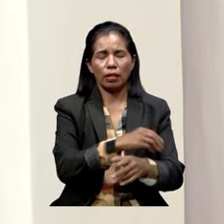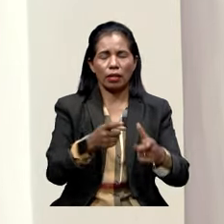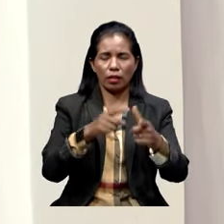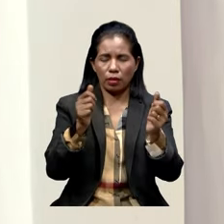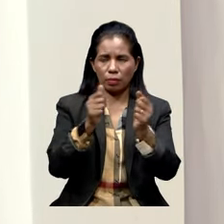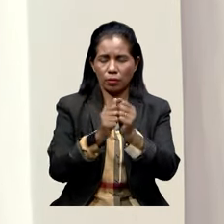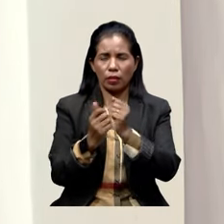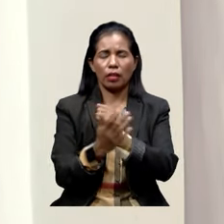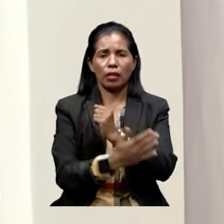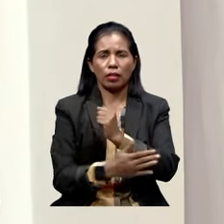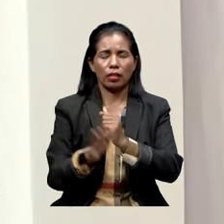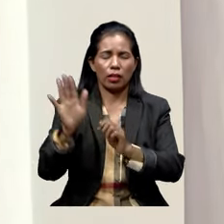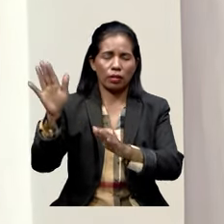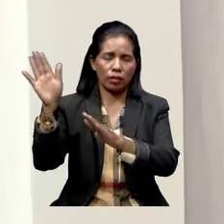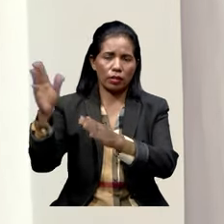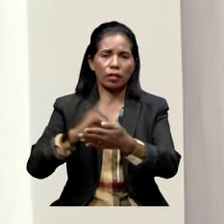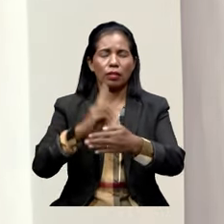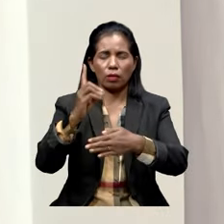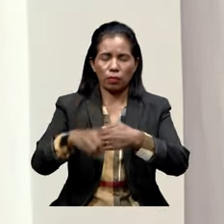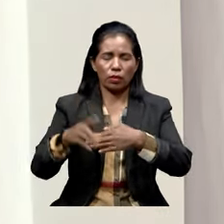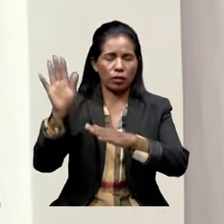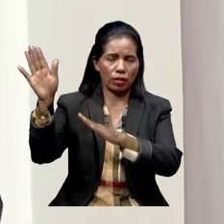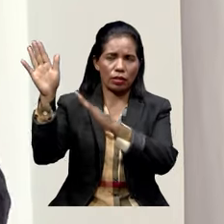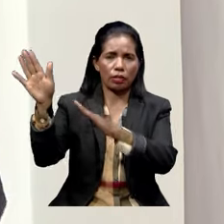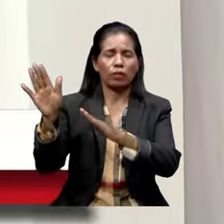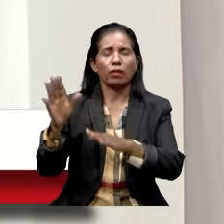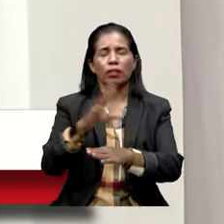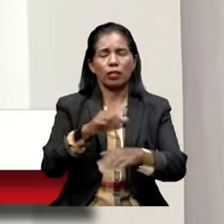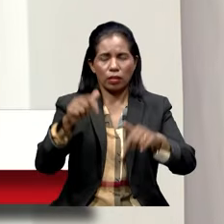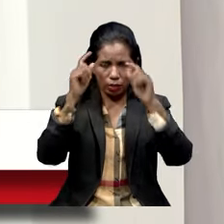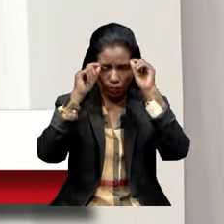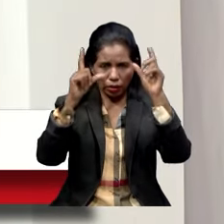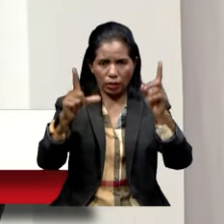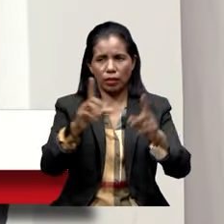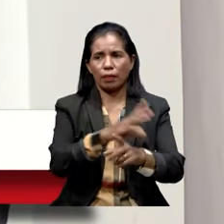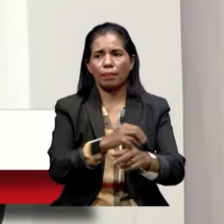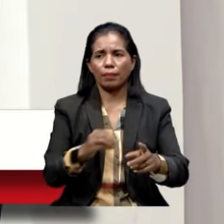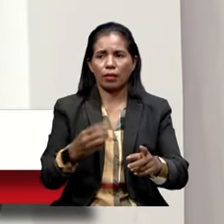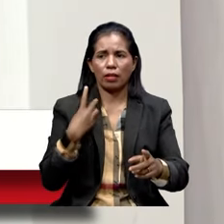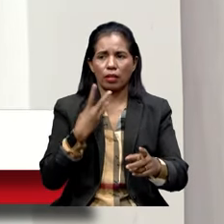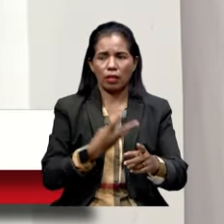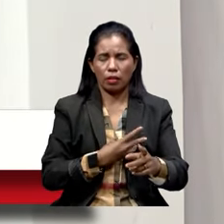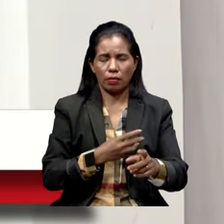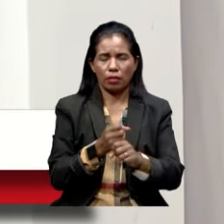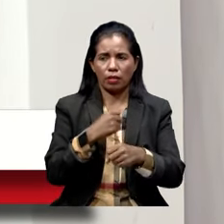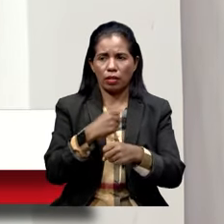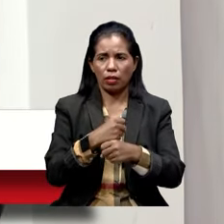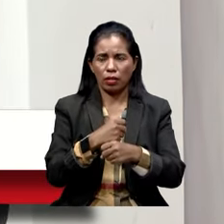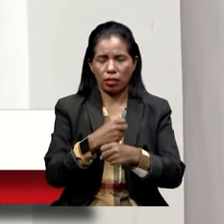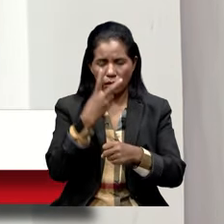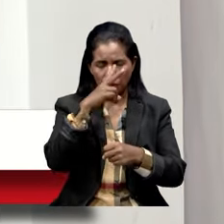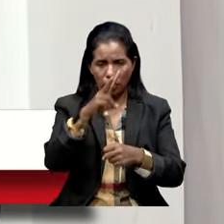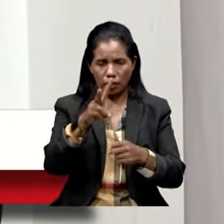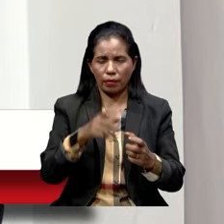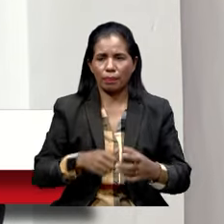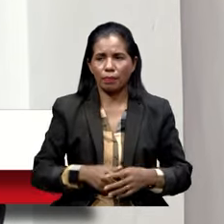perdesaan di Timor-Leste ini untuk dimajukan. Sebenarnya boleh lebih daripada apa yang berlaku di negara-negara ASEAN yang